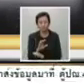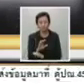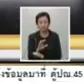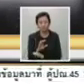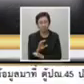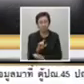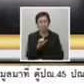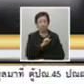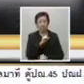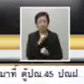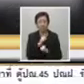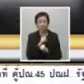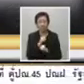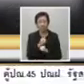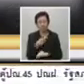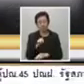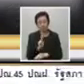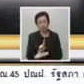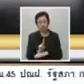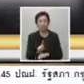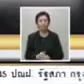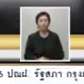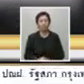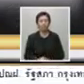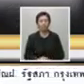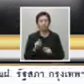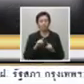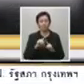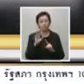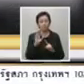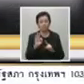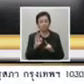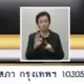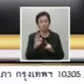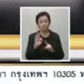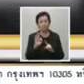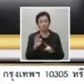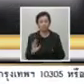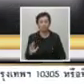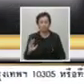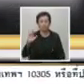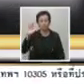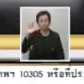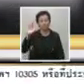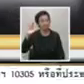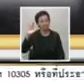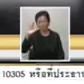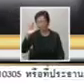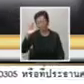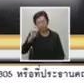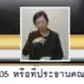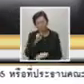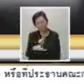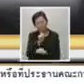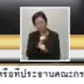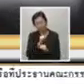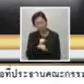การทำหน้าที่ของท่านประธานข้อที่9ประท้วง การทำหน้าที่ของท่านประธาน